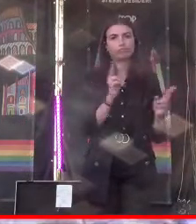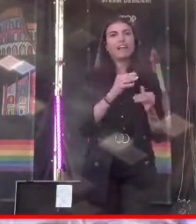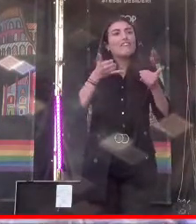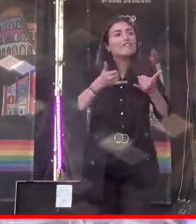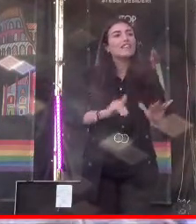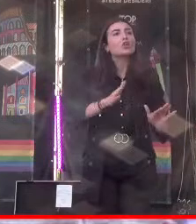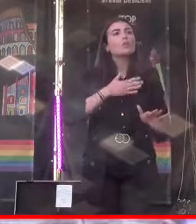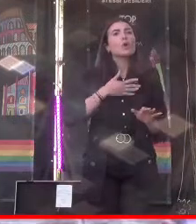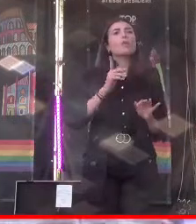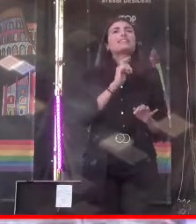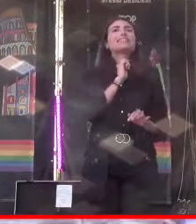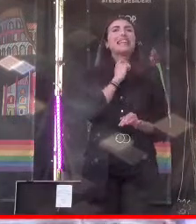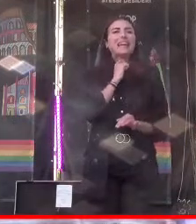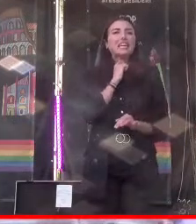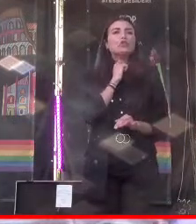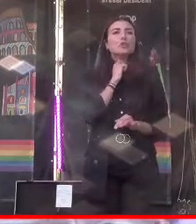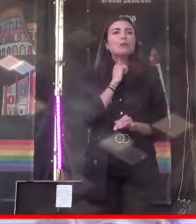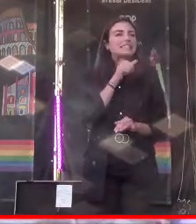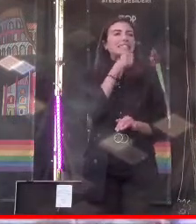avere un infermiere al suo fianco.